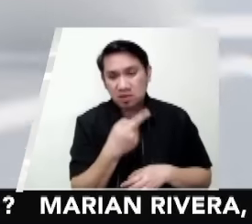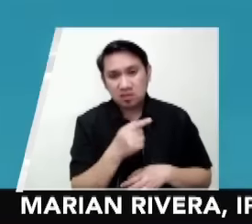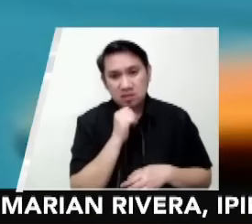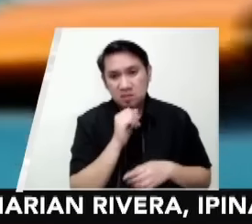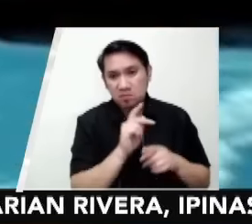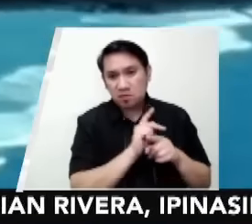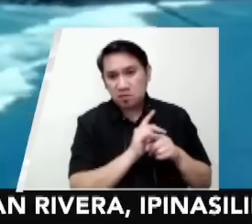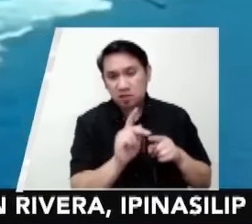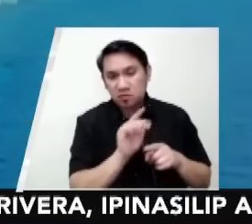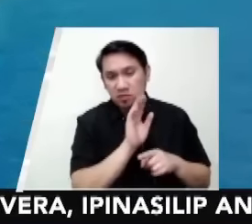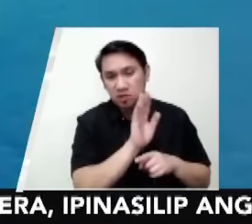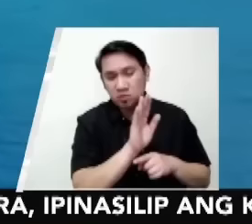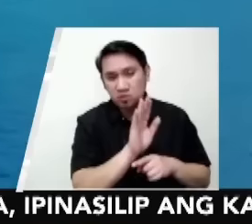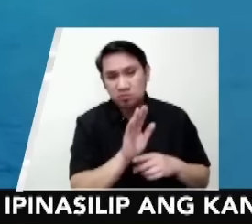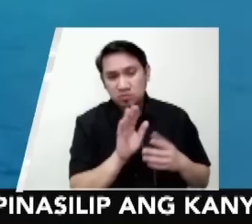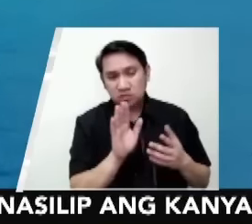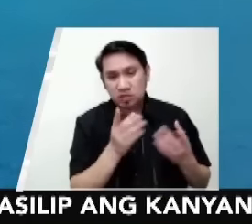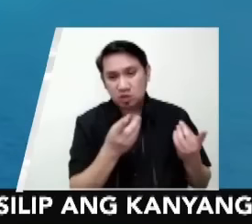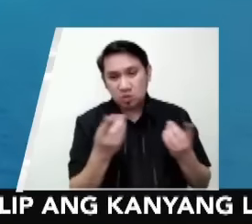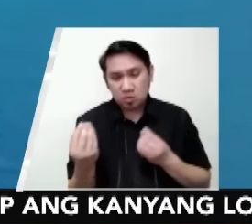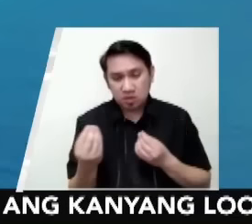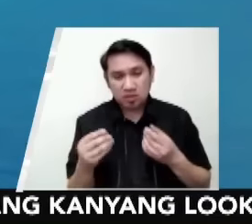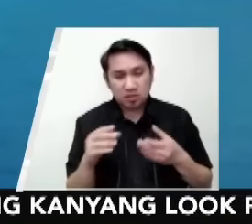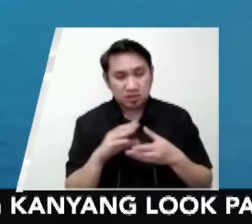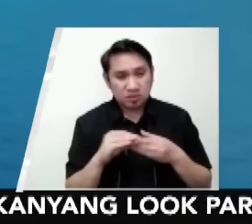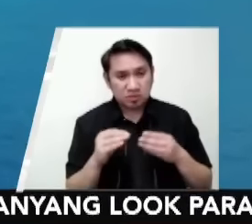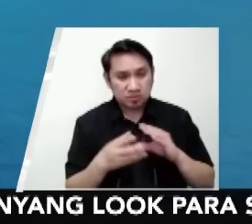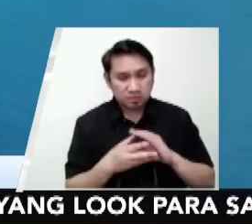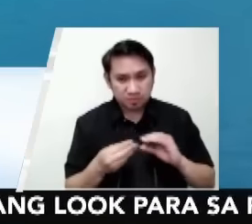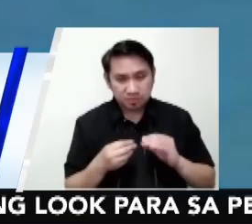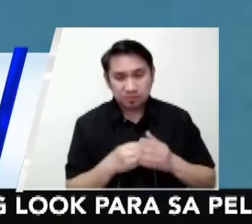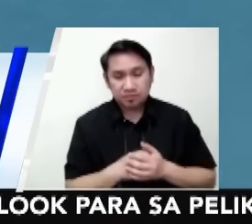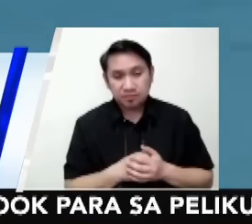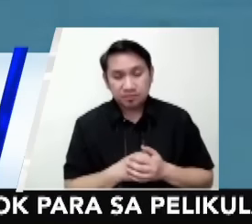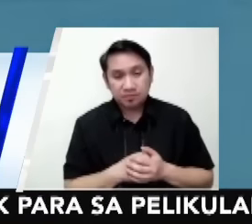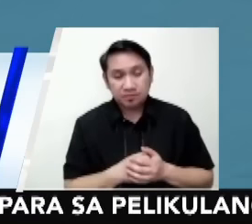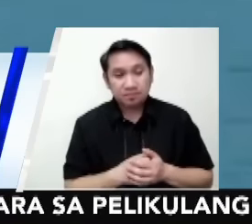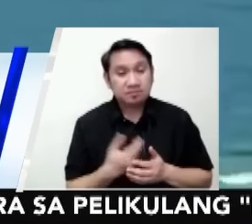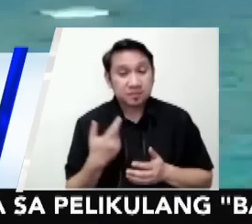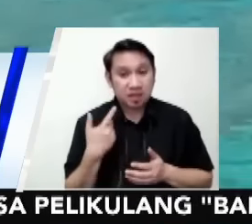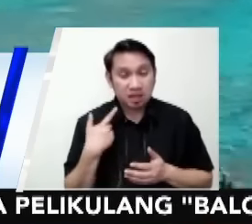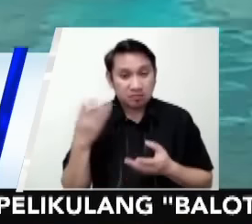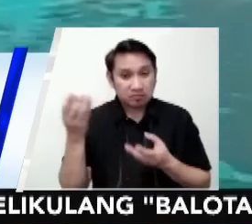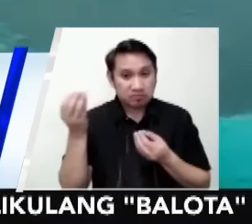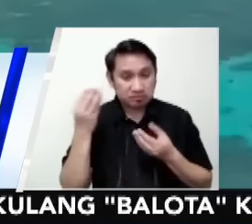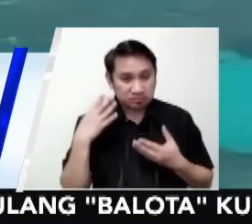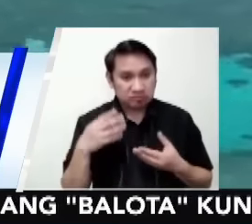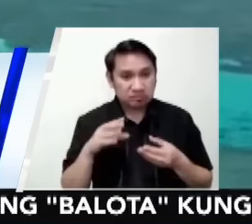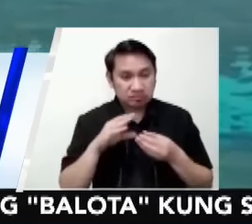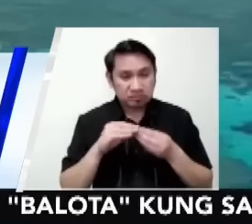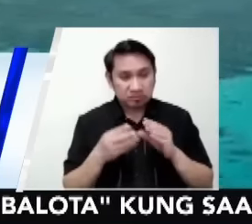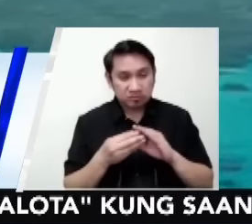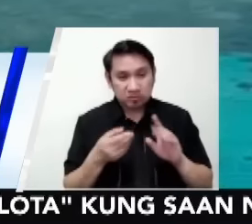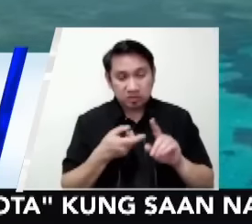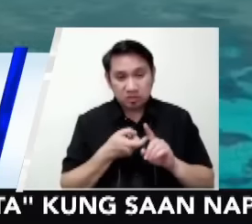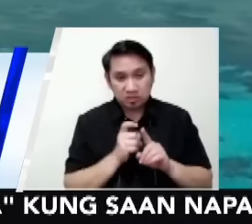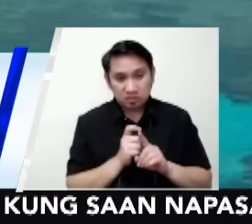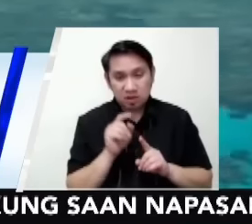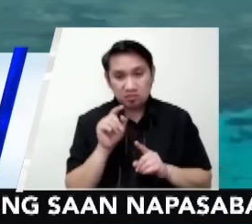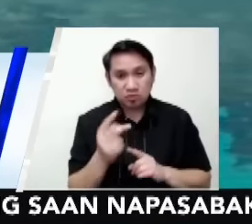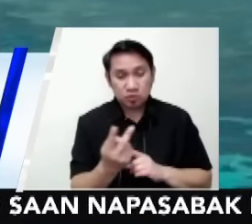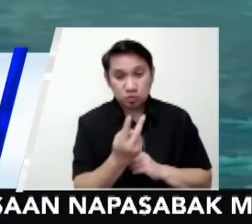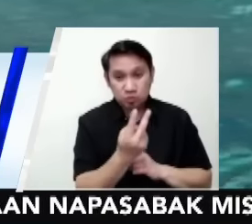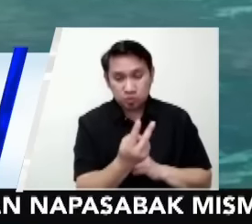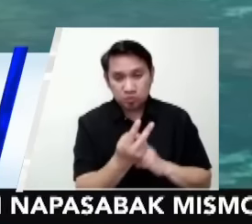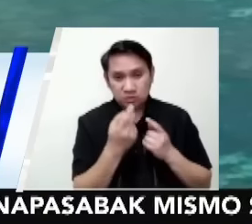ito. Pero bukod sa mga kwentong ito, nakakuha ang GMA Integrated News ng karagdagang mga detalye mula sa dalawang mapagkakatiwalaang source kung ano